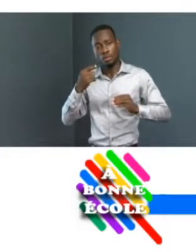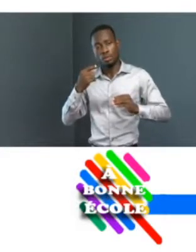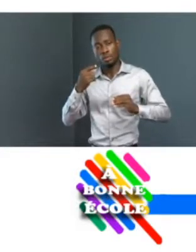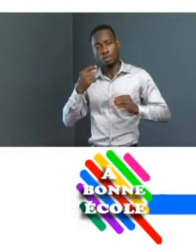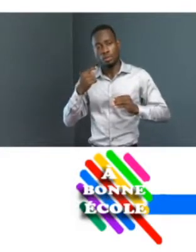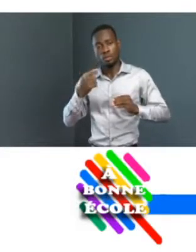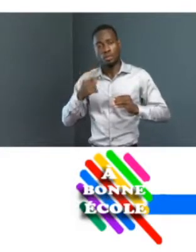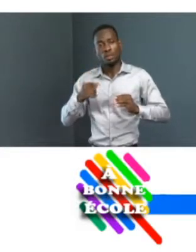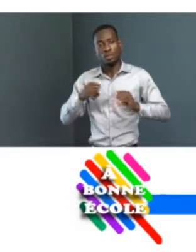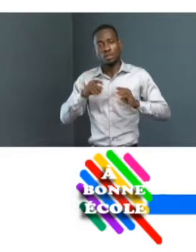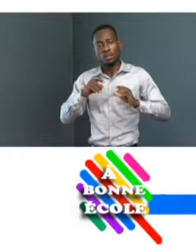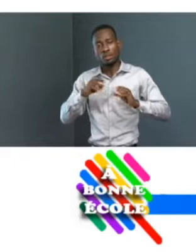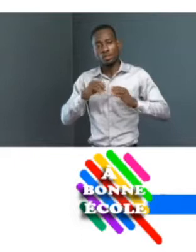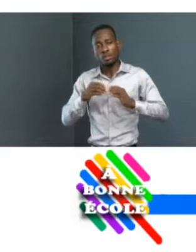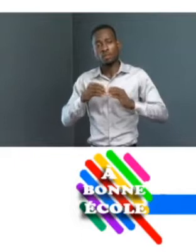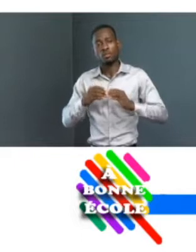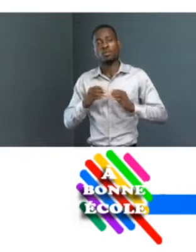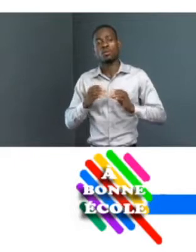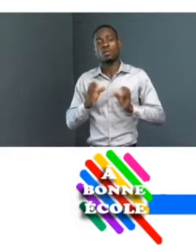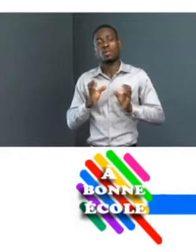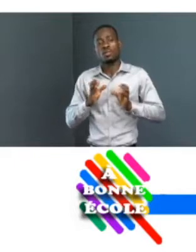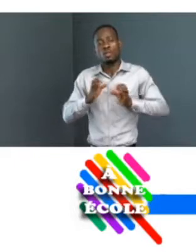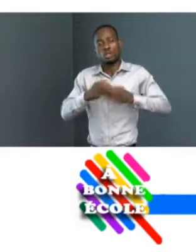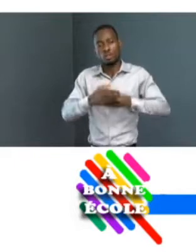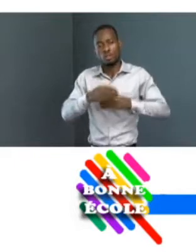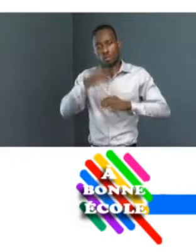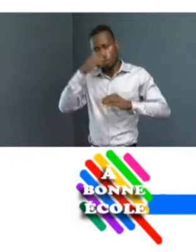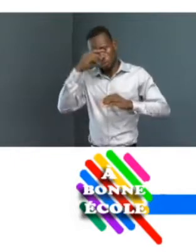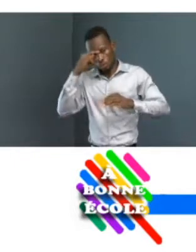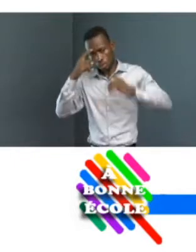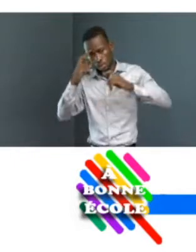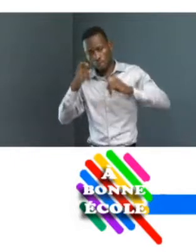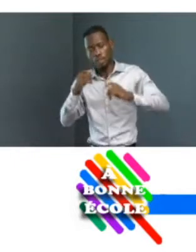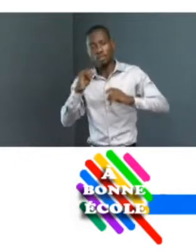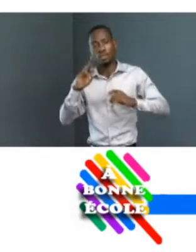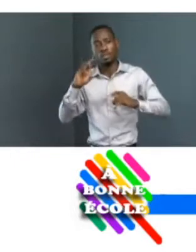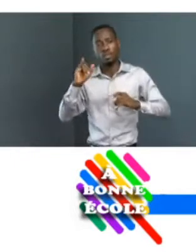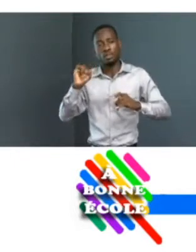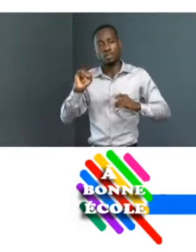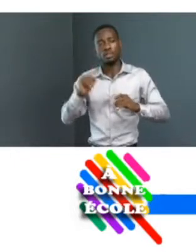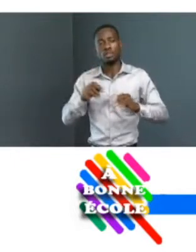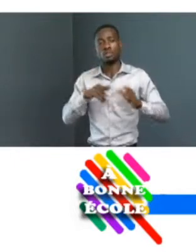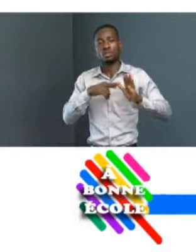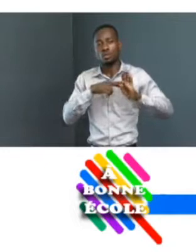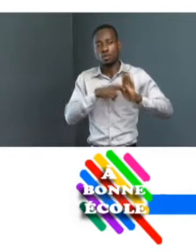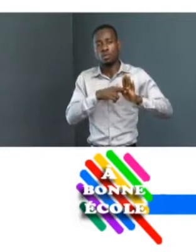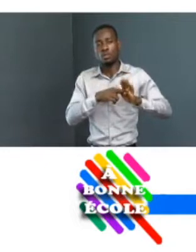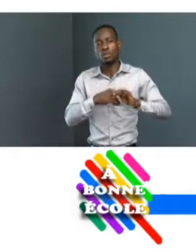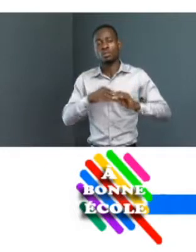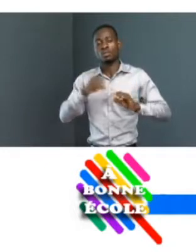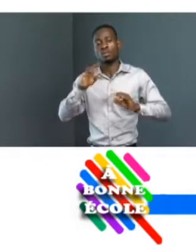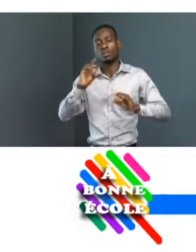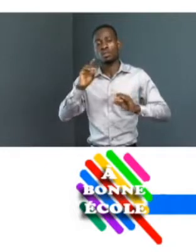Elle correspond à la chambre noire. Et l'iris au niveau de l'œil représente le diaphragme